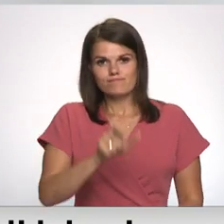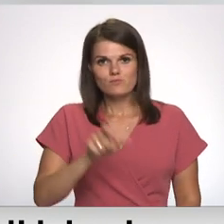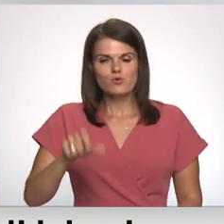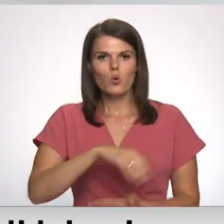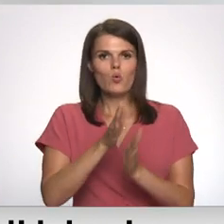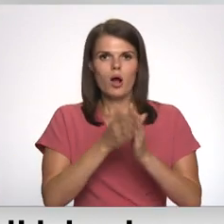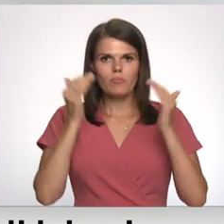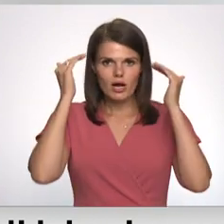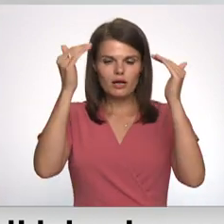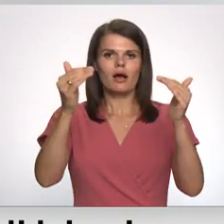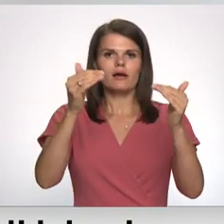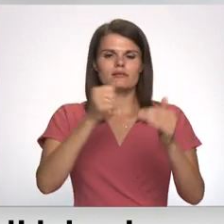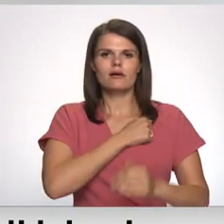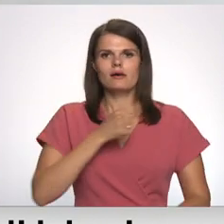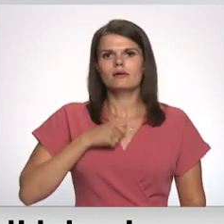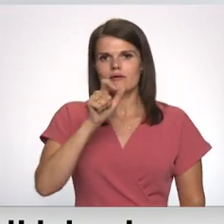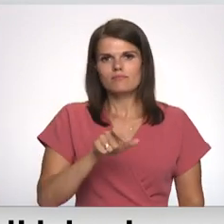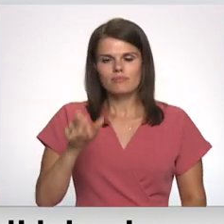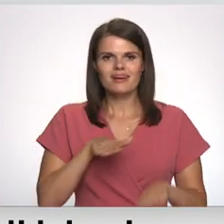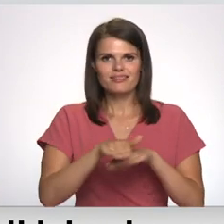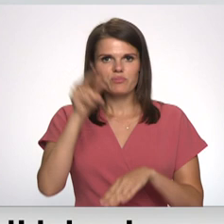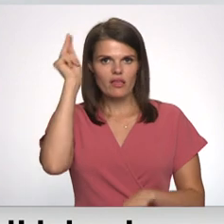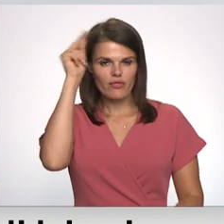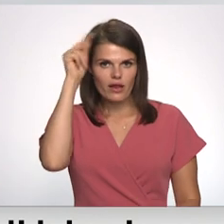kopā ar gaisa spēkiem izpilda vienu vingrinājumu.